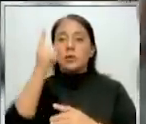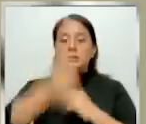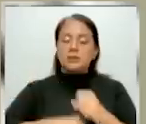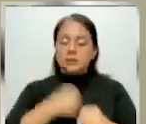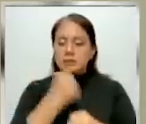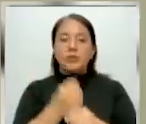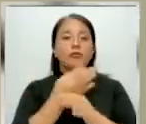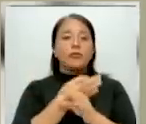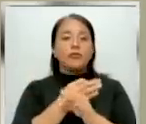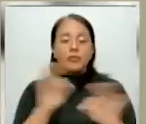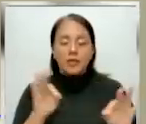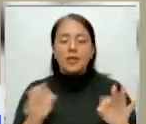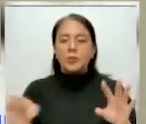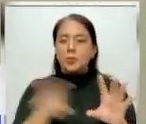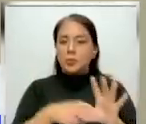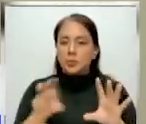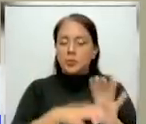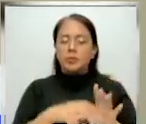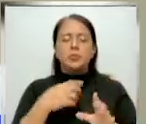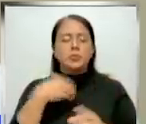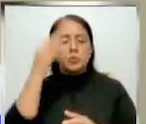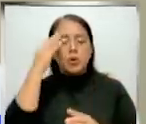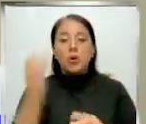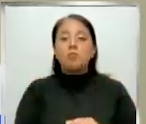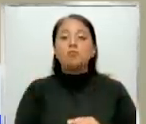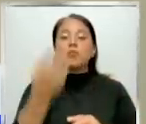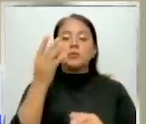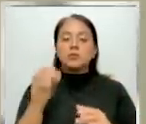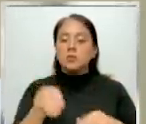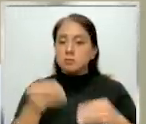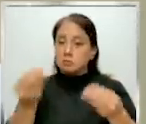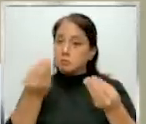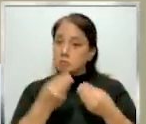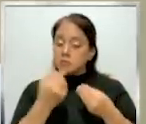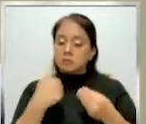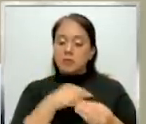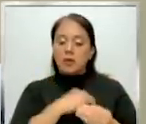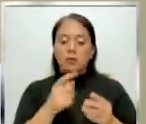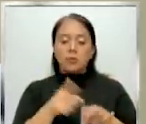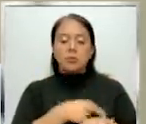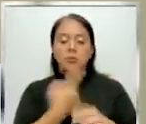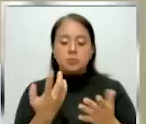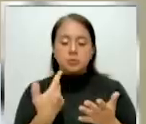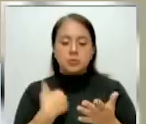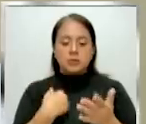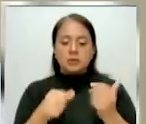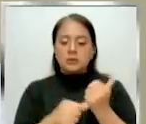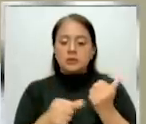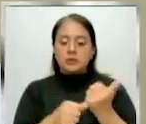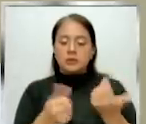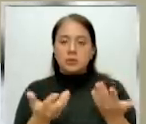taon. So the determination of how much are they going to grant us or how long are this assistance going to be